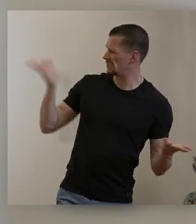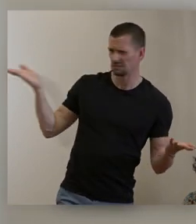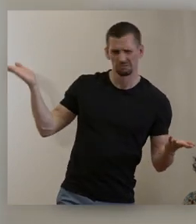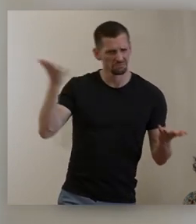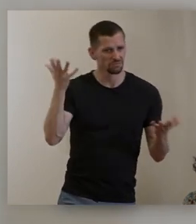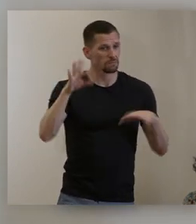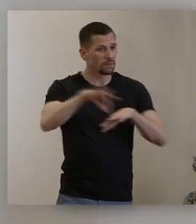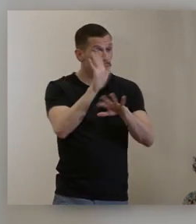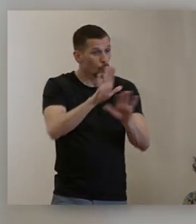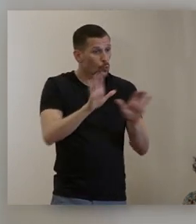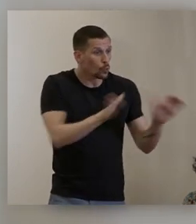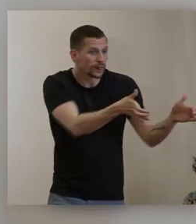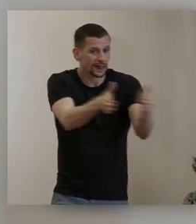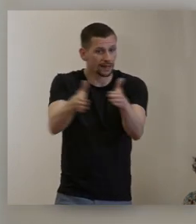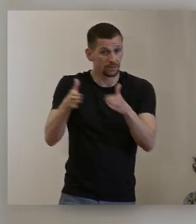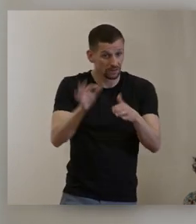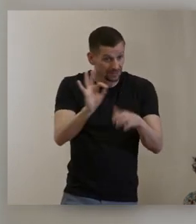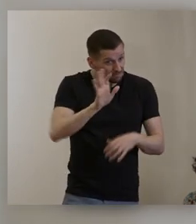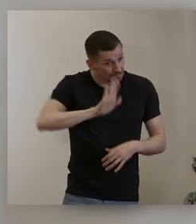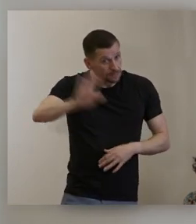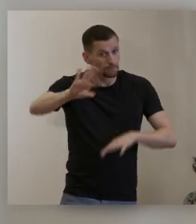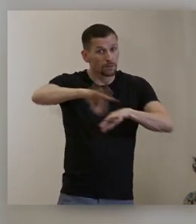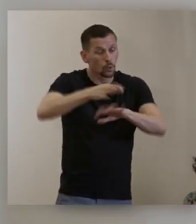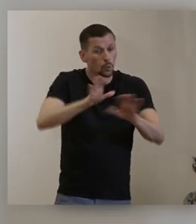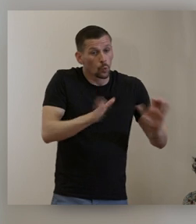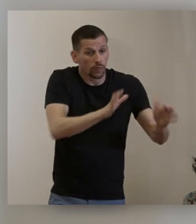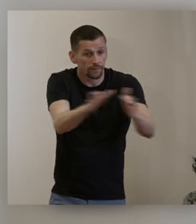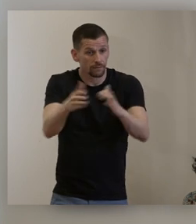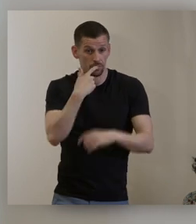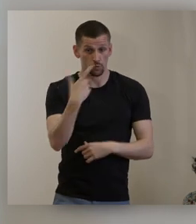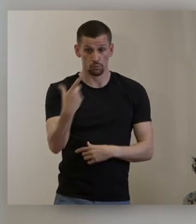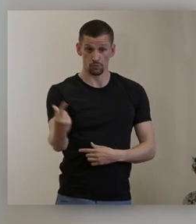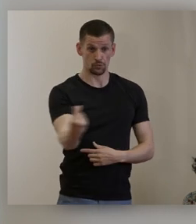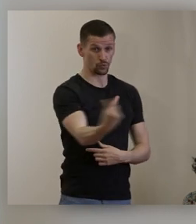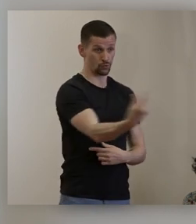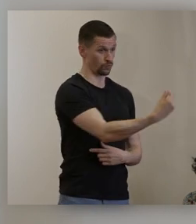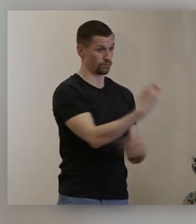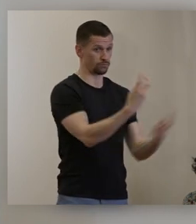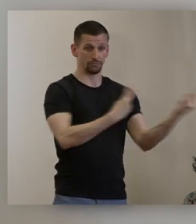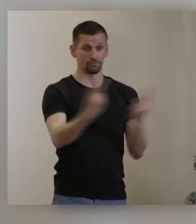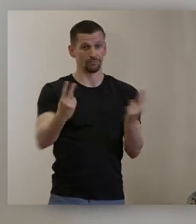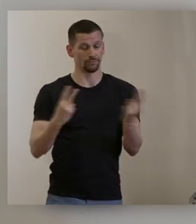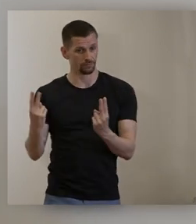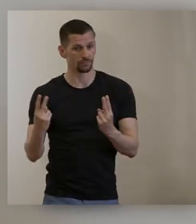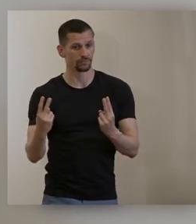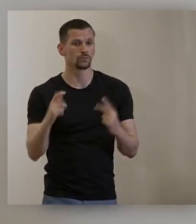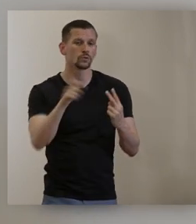c'est le postillon. Sinon, ce sont trois couples qui se marient en même temps. Ce qui est tout à fait intéressant,